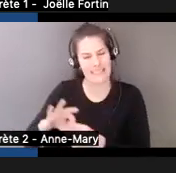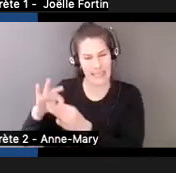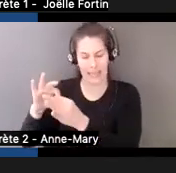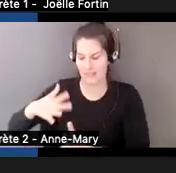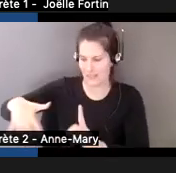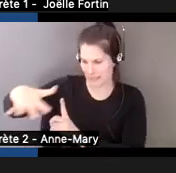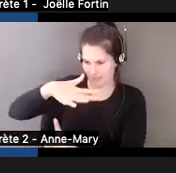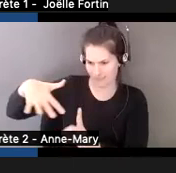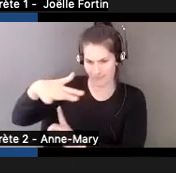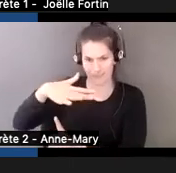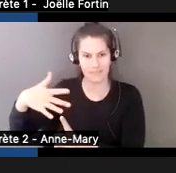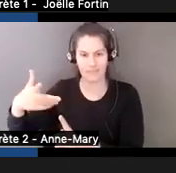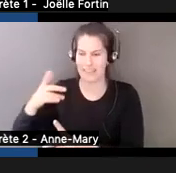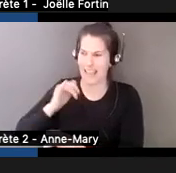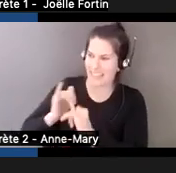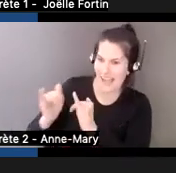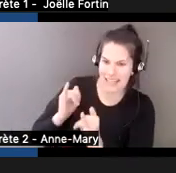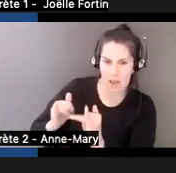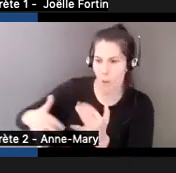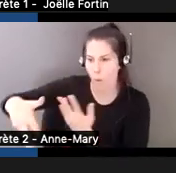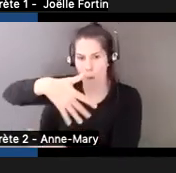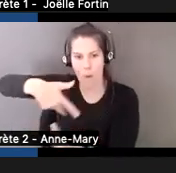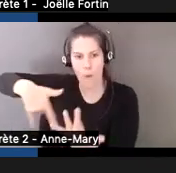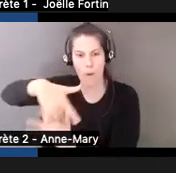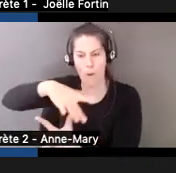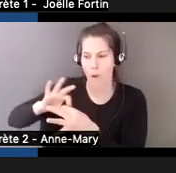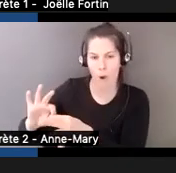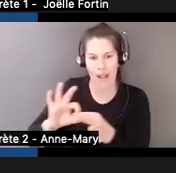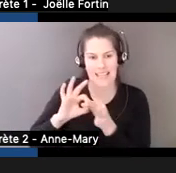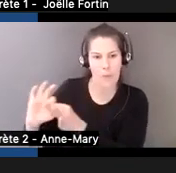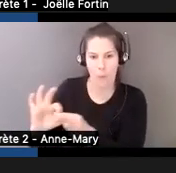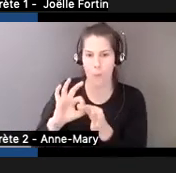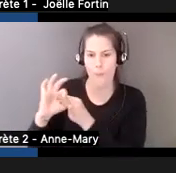ainsi que ses interactions et relations.